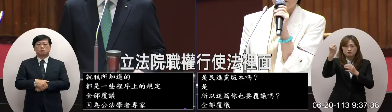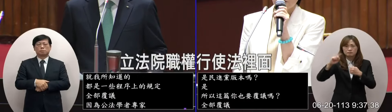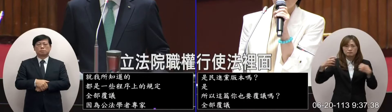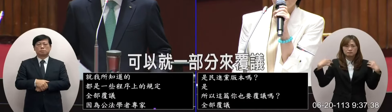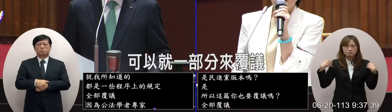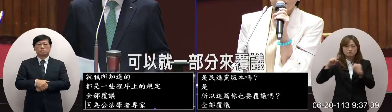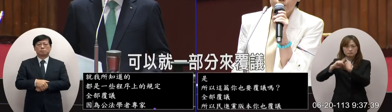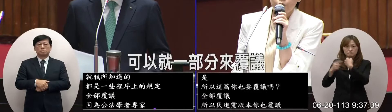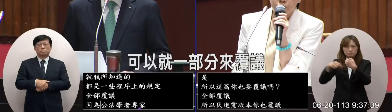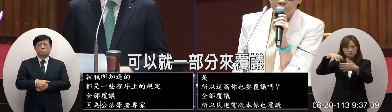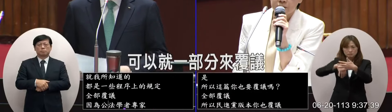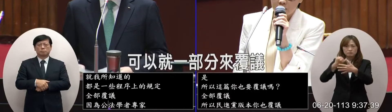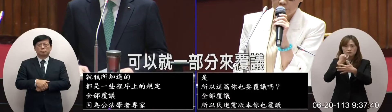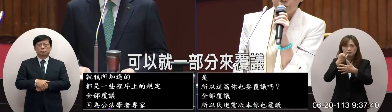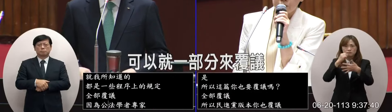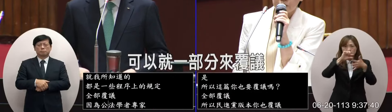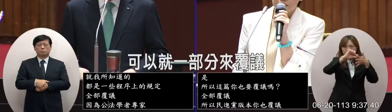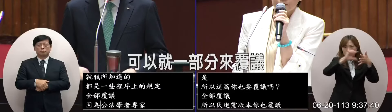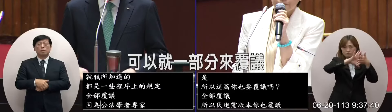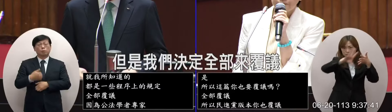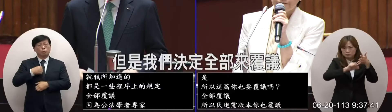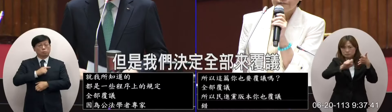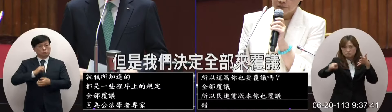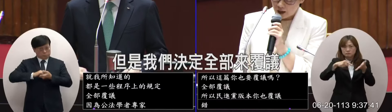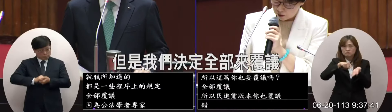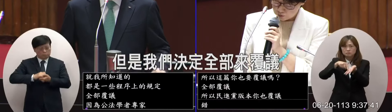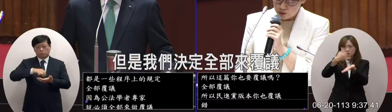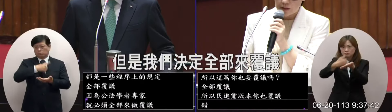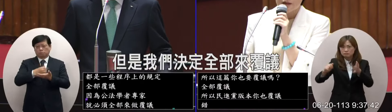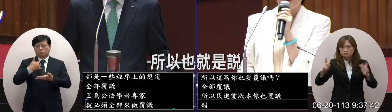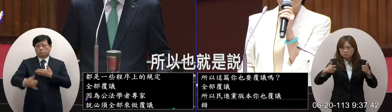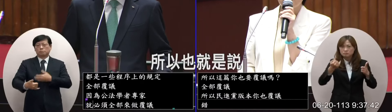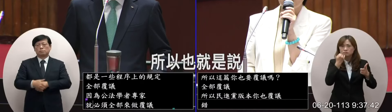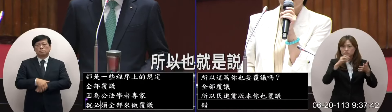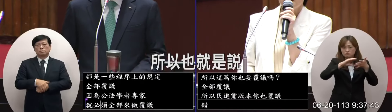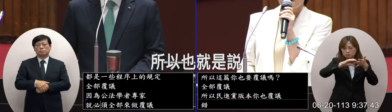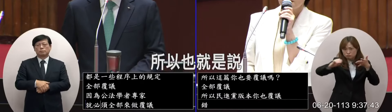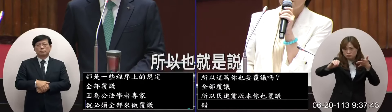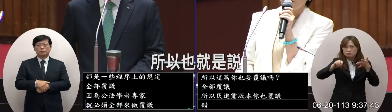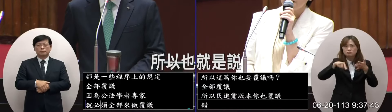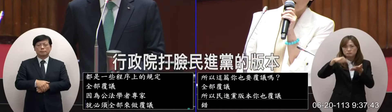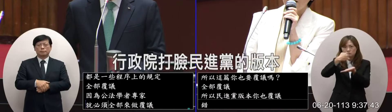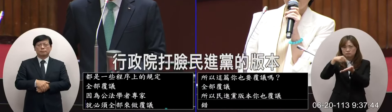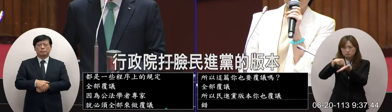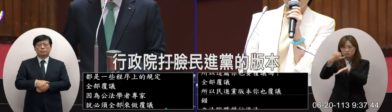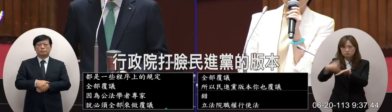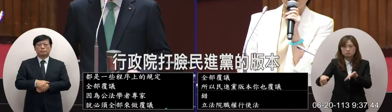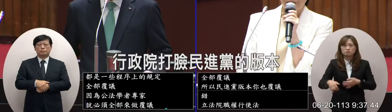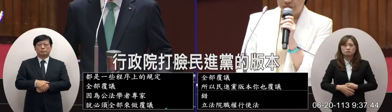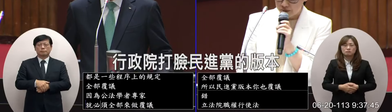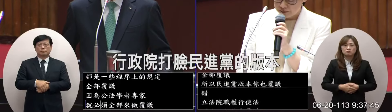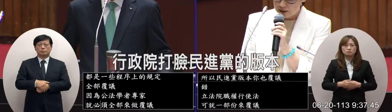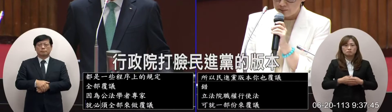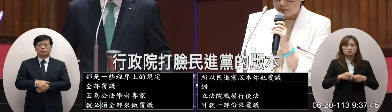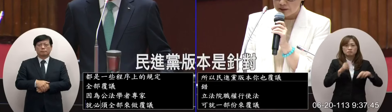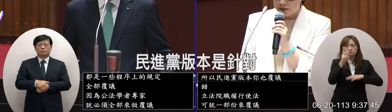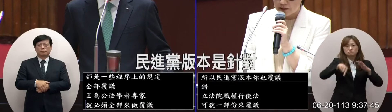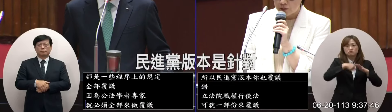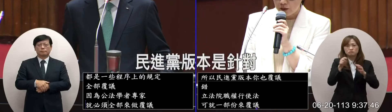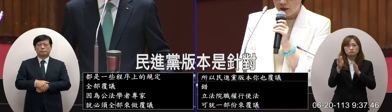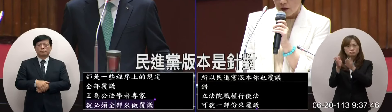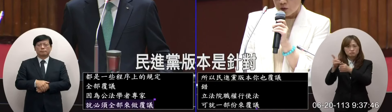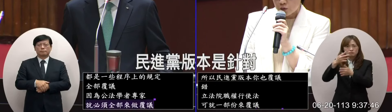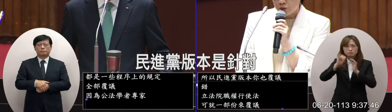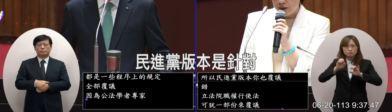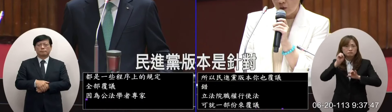法里面可以就一部分来复议， 但是我们决定全部来复议。 所以也就是说，行政院打脸民进党的版本。民进党版本